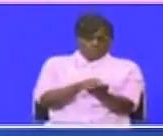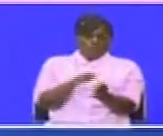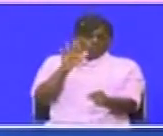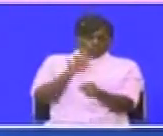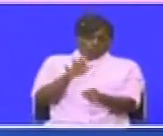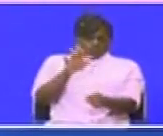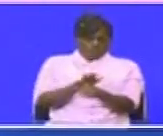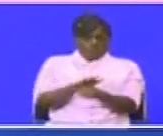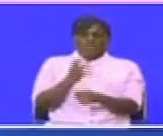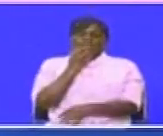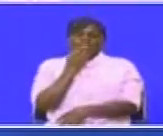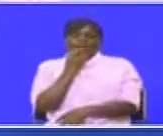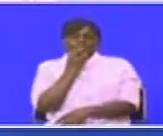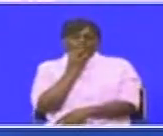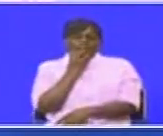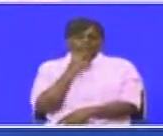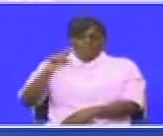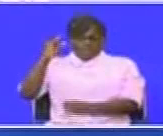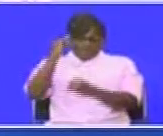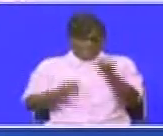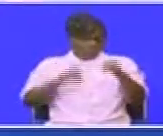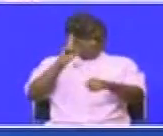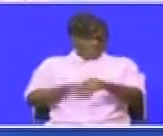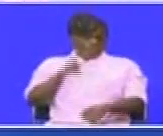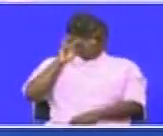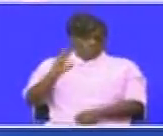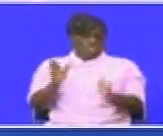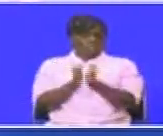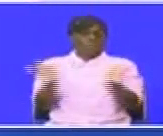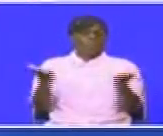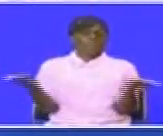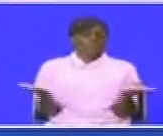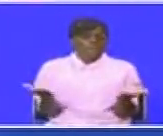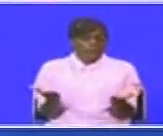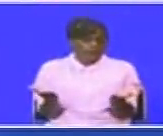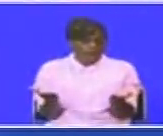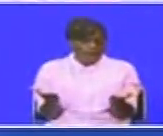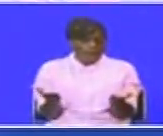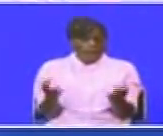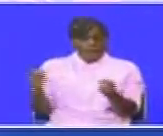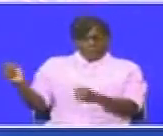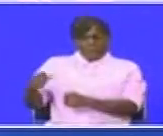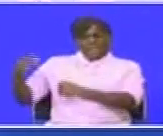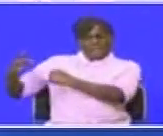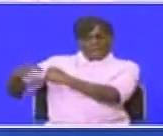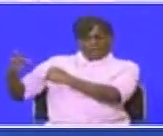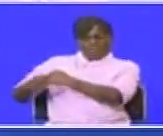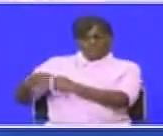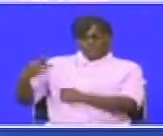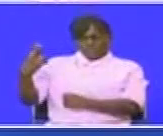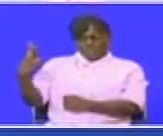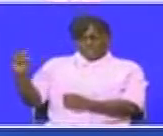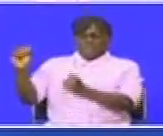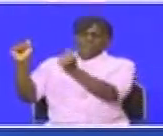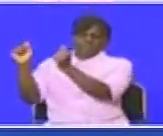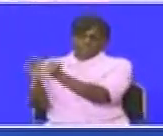katika hospitali kuu ya Kenyatta. Mara ya mwisho kuonekana katika mkutano wa kitaifa ilikuwa Agosti 27 mwaka